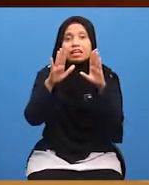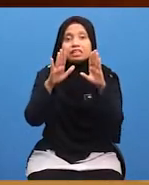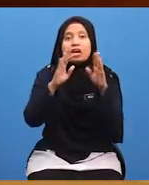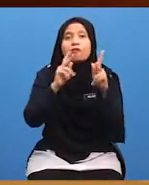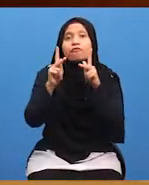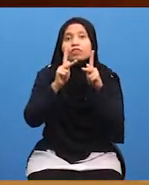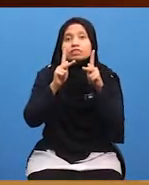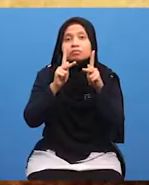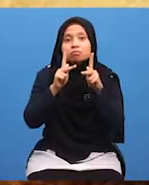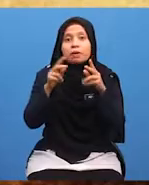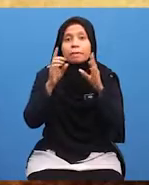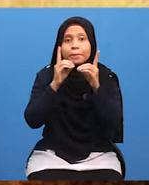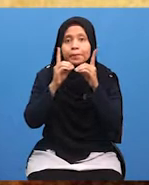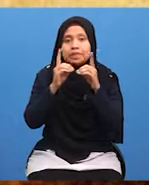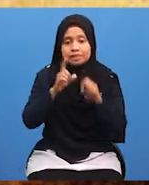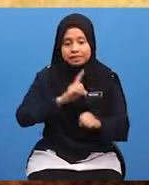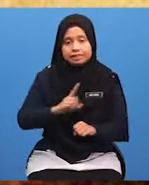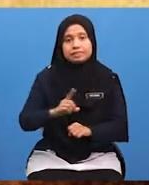falsafah pendidikan Islam.